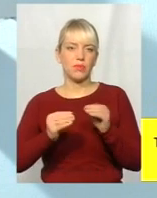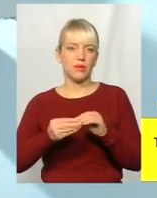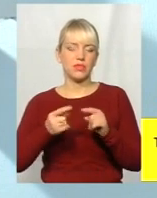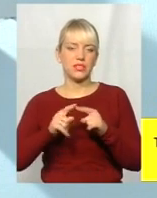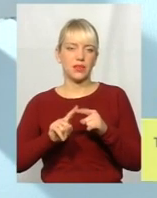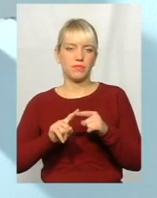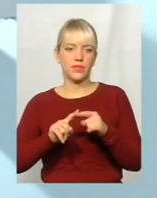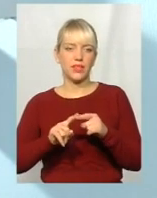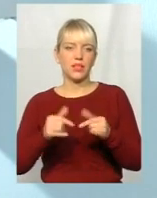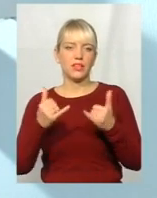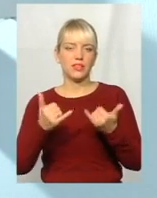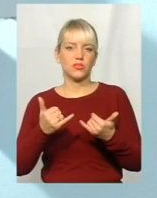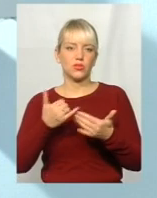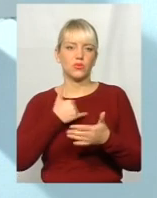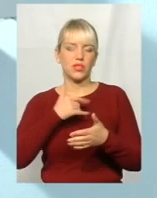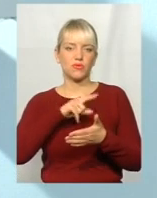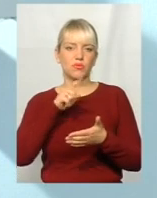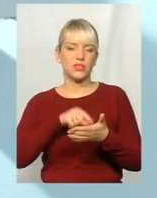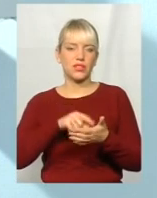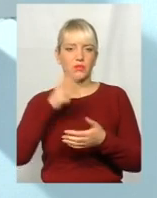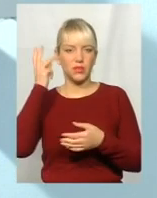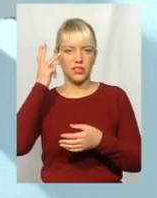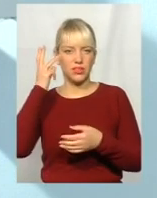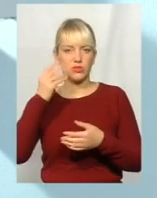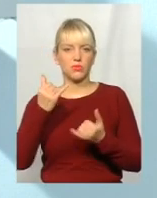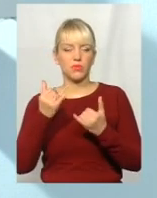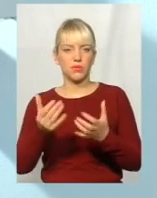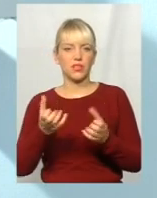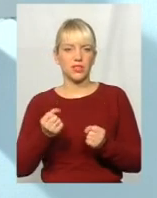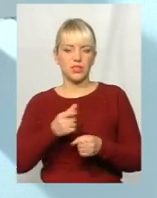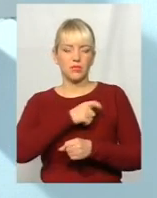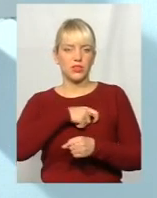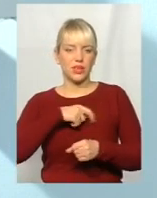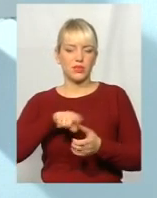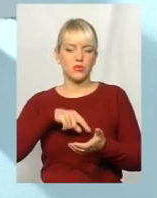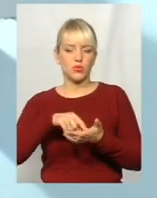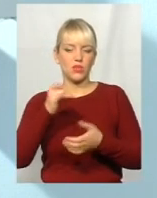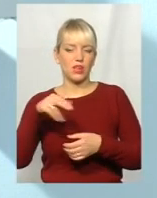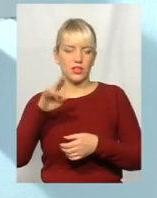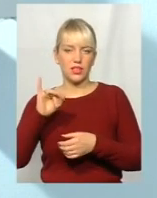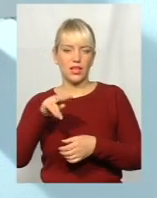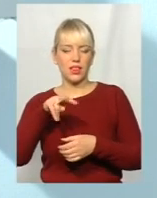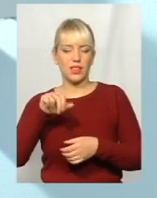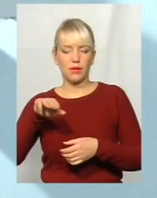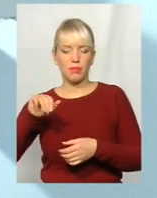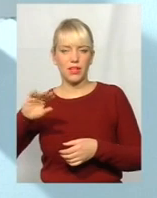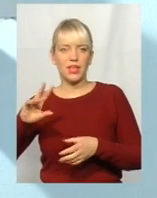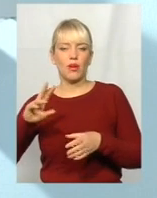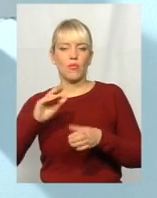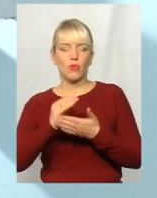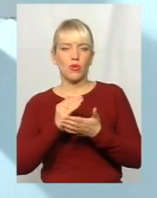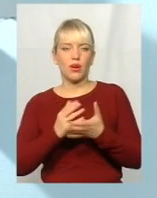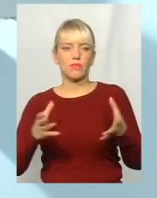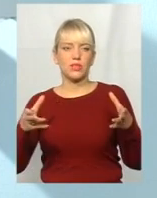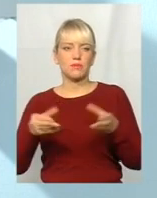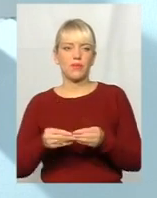це на сьогодні у нас в місті Хмельницькому прийняли депутати міської ради в липні програму співфінансування робіт з